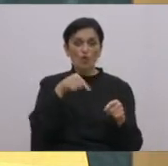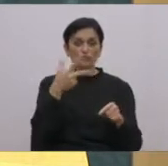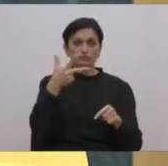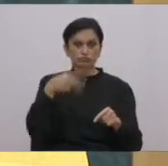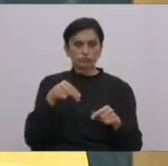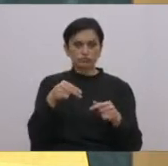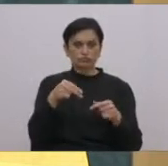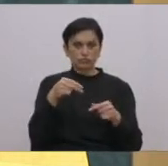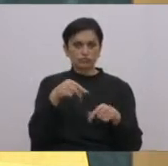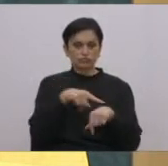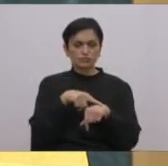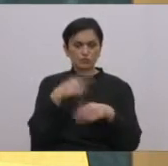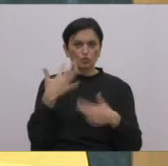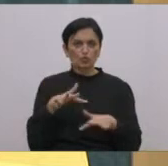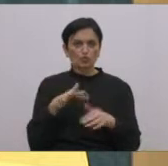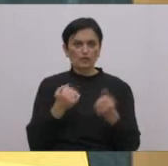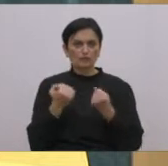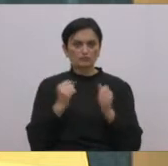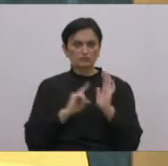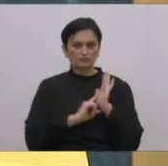შესაძლებელი გადაადგილება.